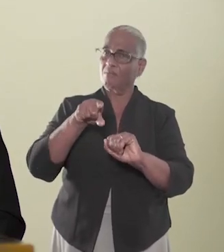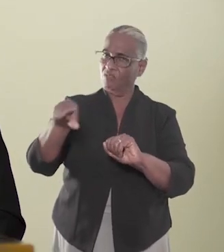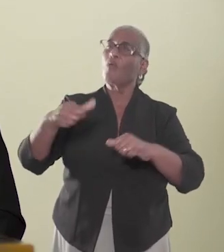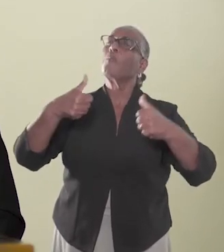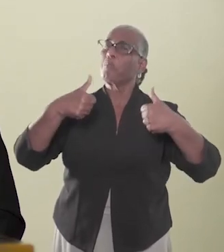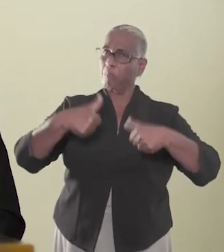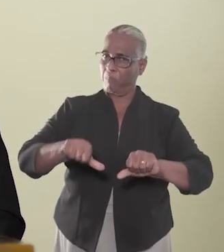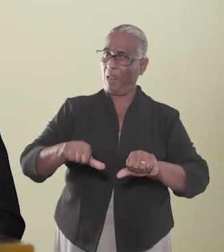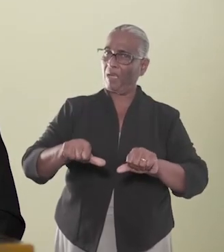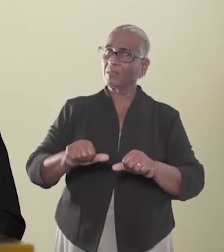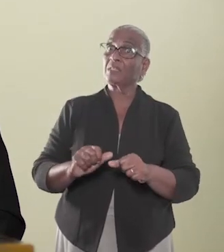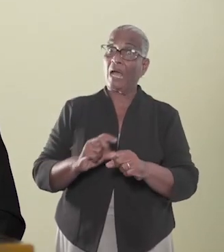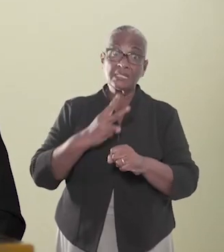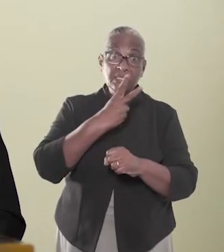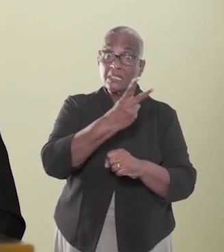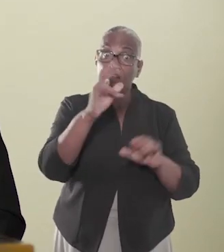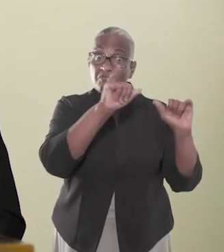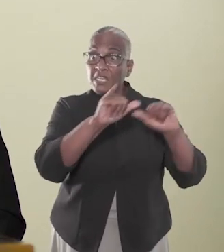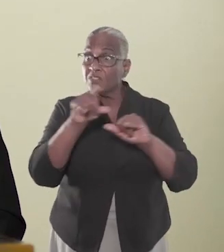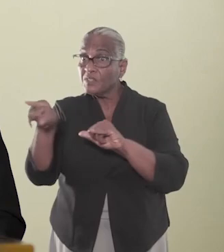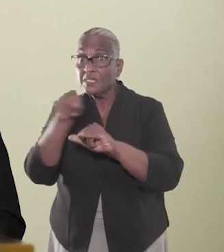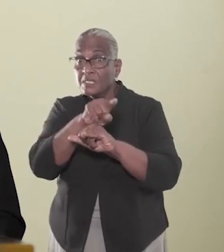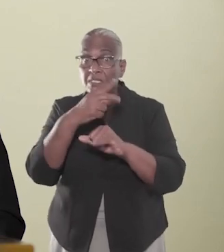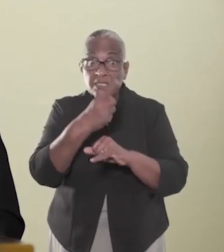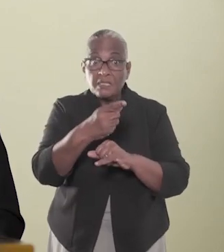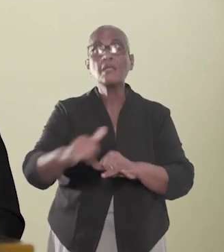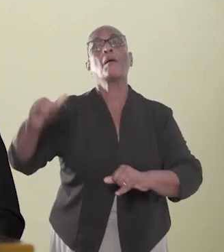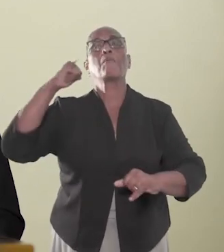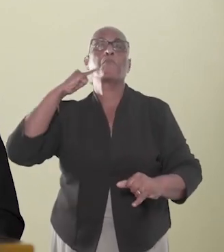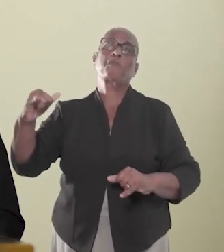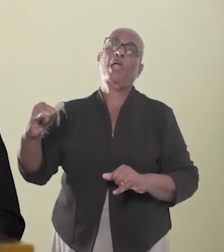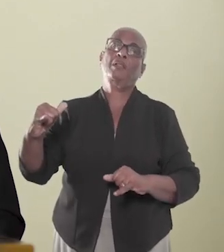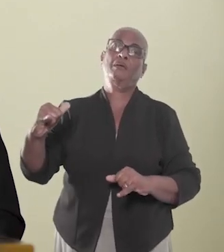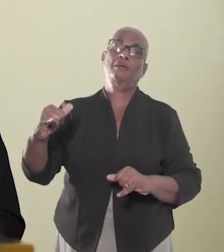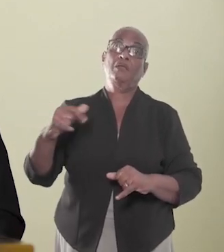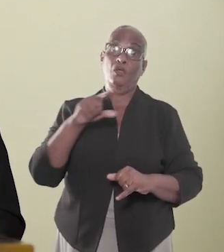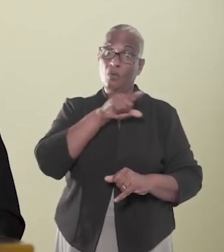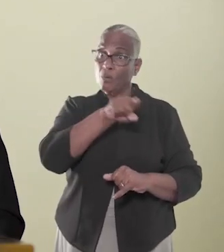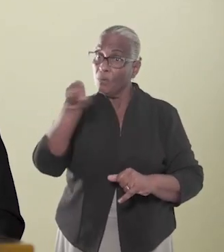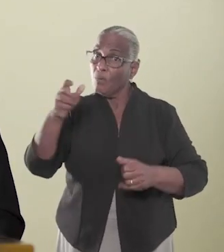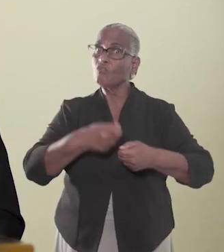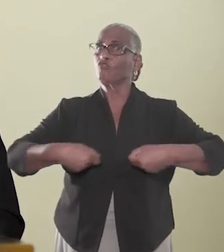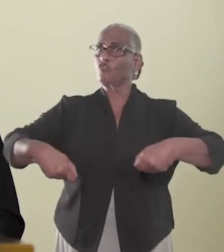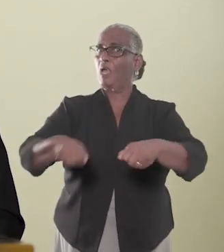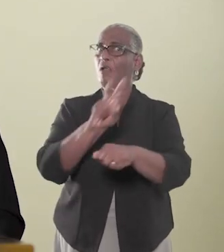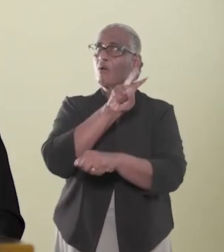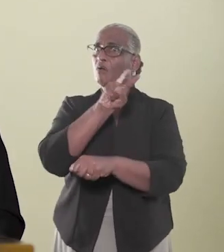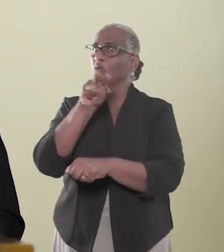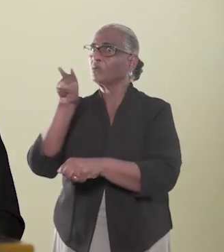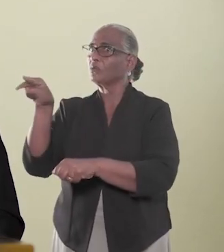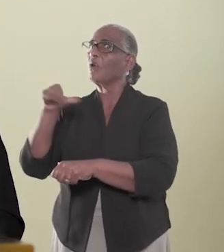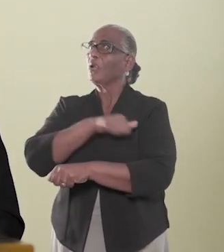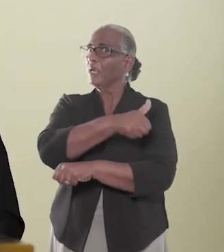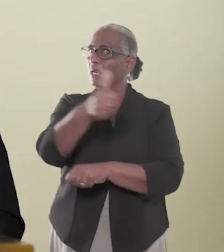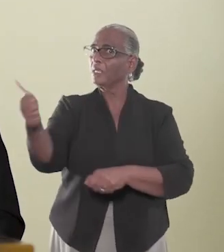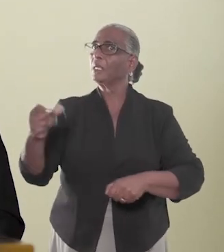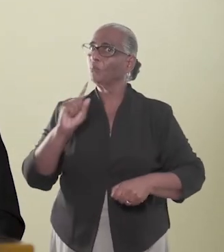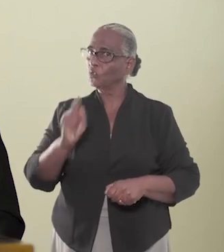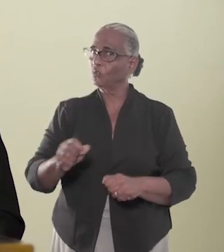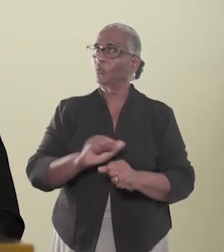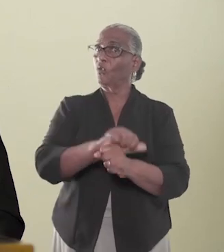Ja, het is uw plicht overtredingen te rapporteren. Ja, u zult de sociale controle moeten uitoefenen.